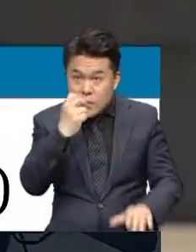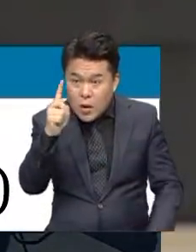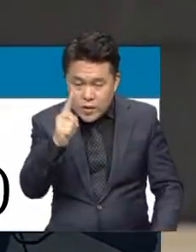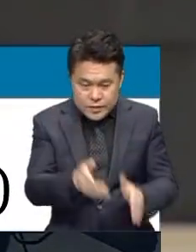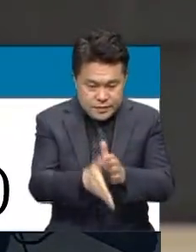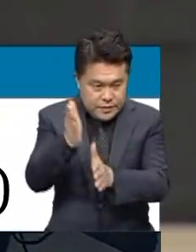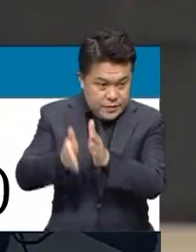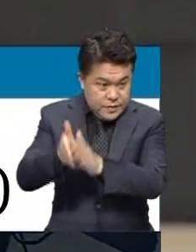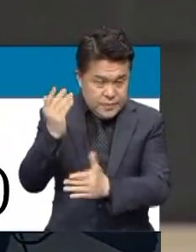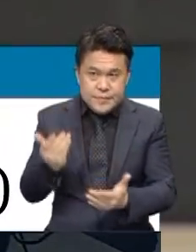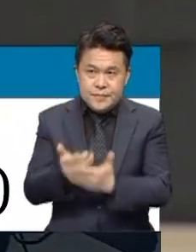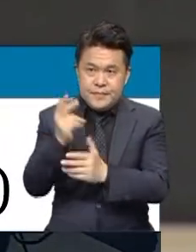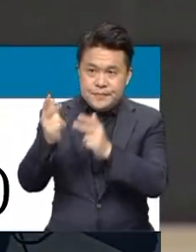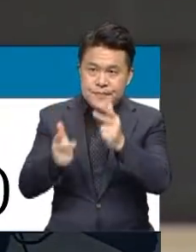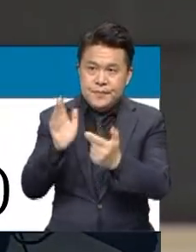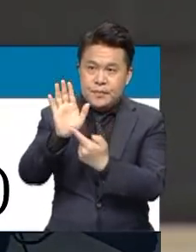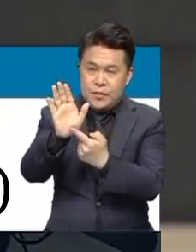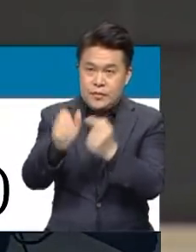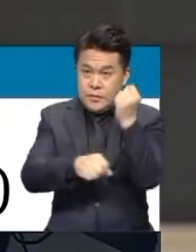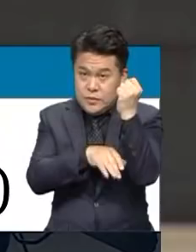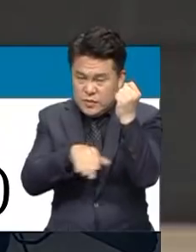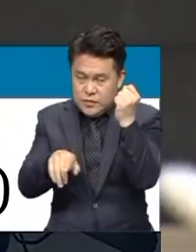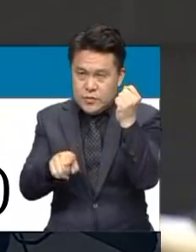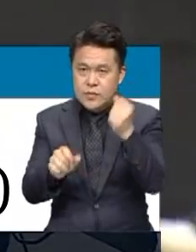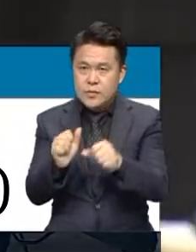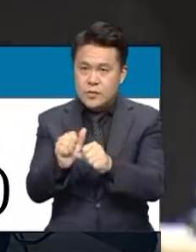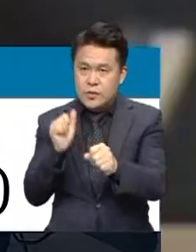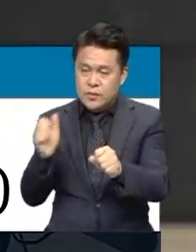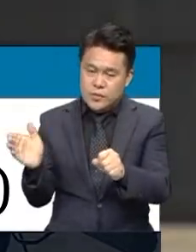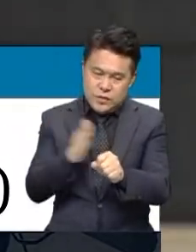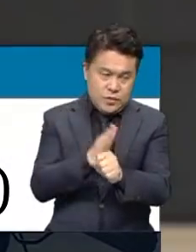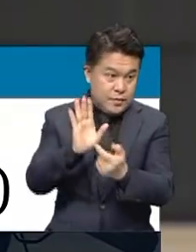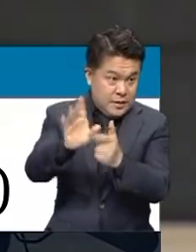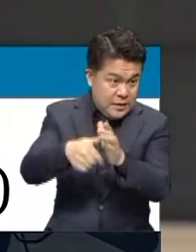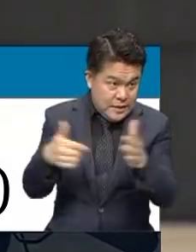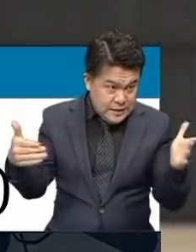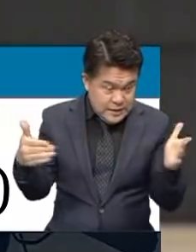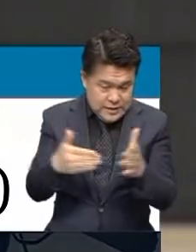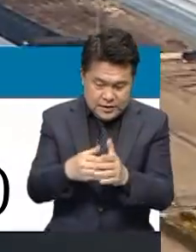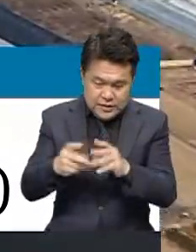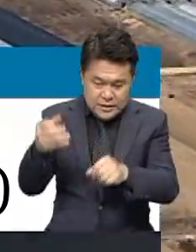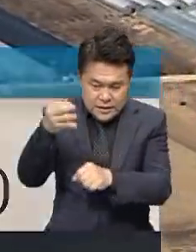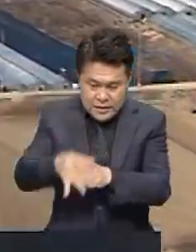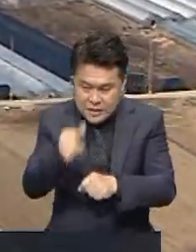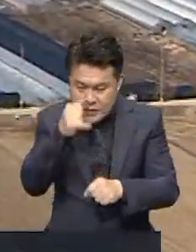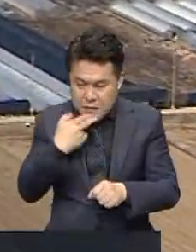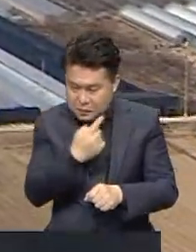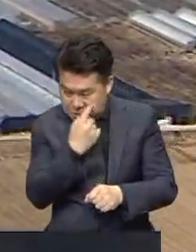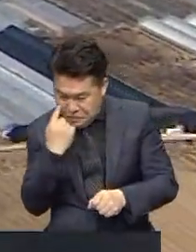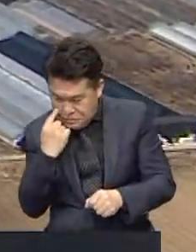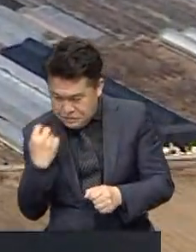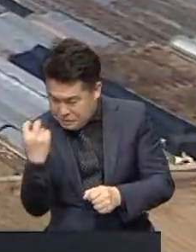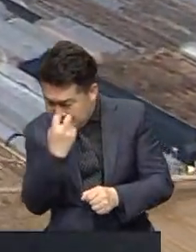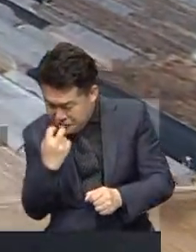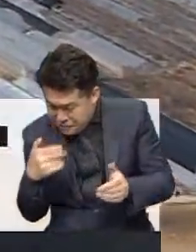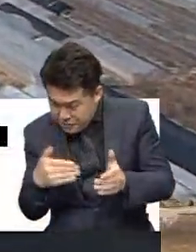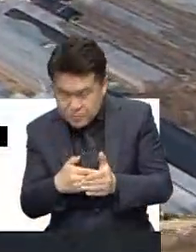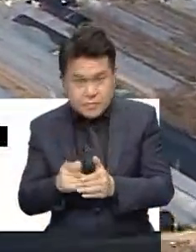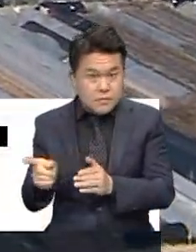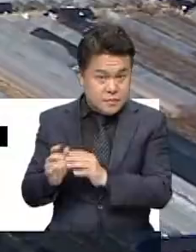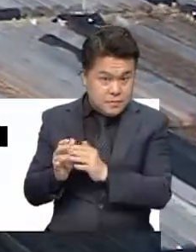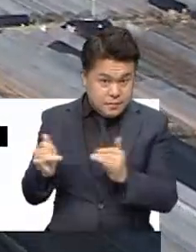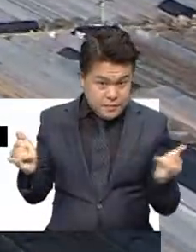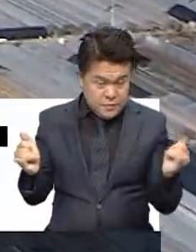발표일을 기준으로 5년 전부터 발표일까지의 토지 취득 내역을 했습니다. 광명시는 이들이